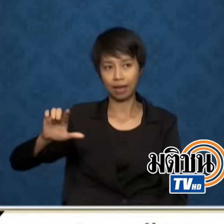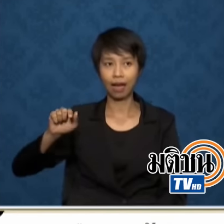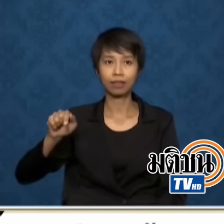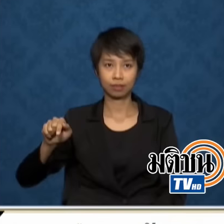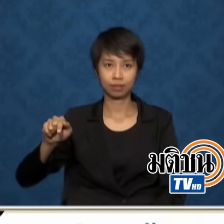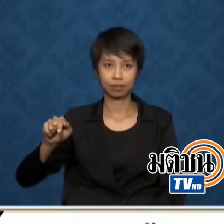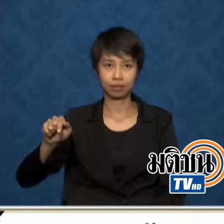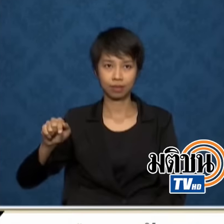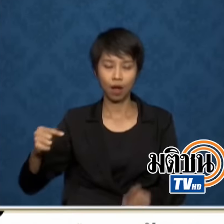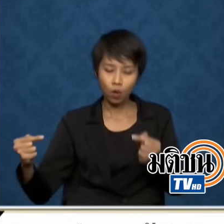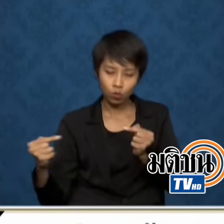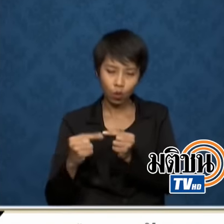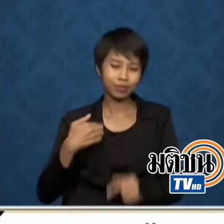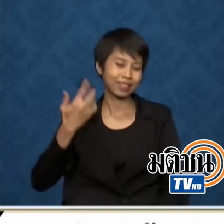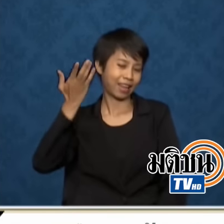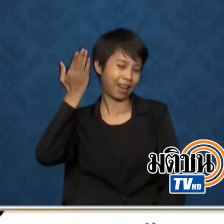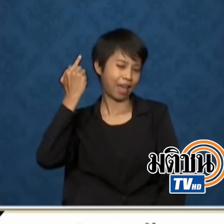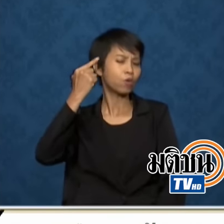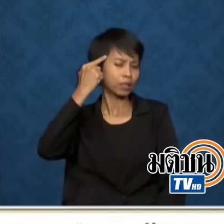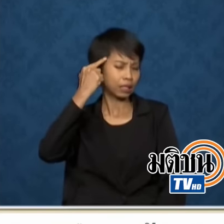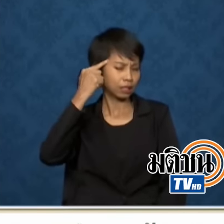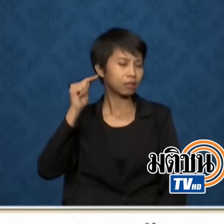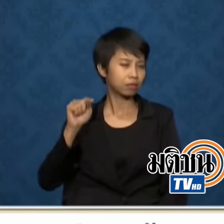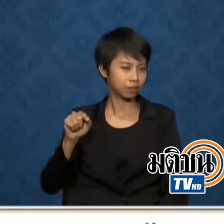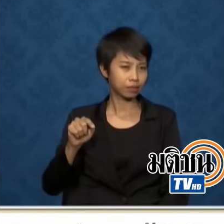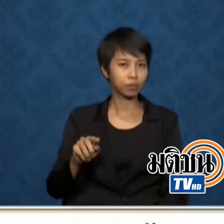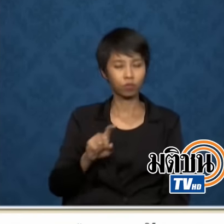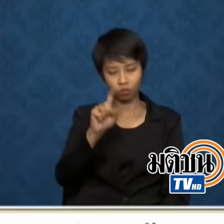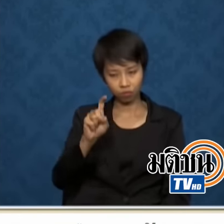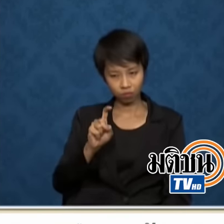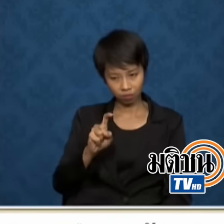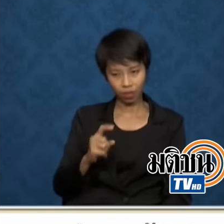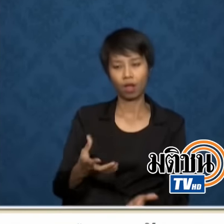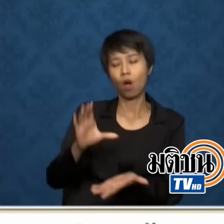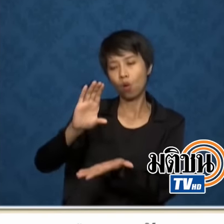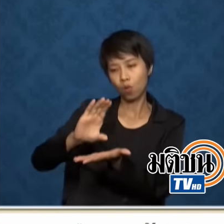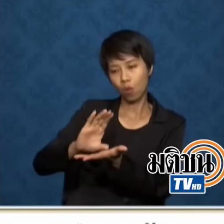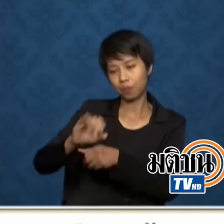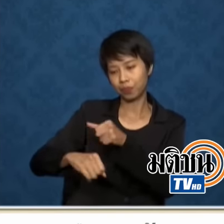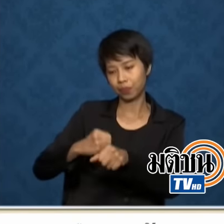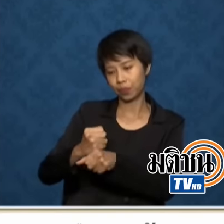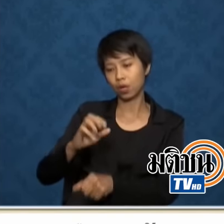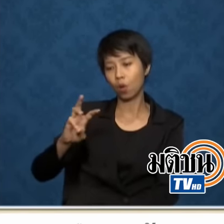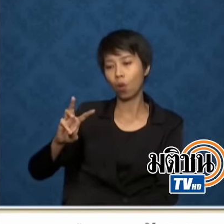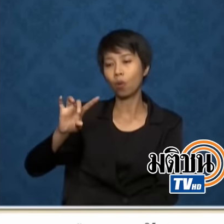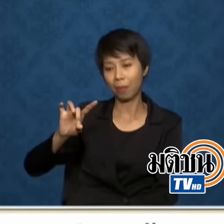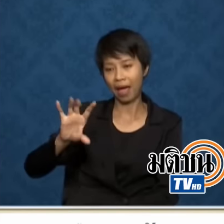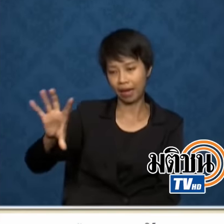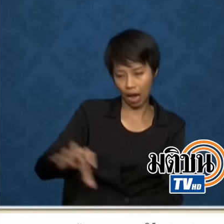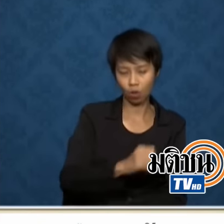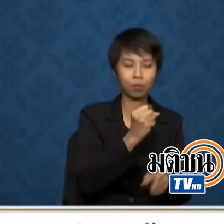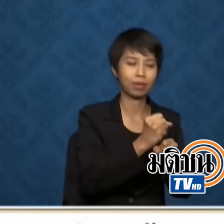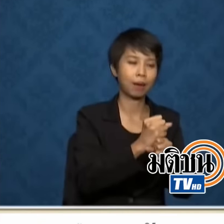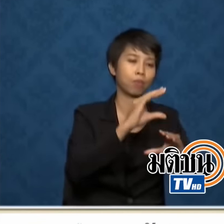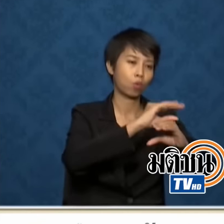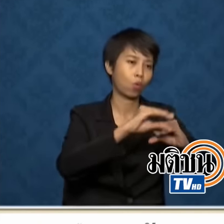กับสมมติฐานที่เราตั้งไว้ตั้งแต่ต้นว่าน่าจะมีการเบ่งงบปี68เพื่อนำมาใช้ในการทำโครงการ Digital